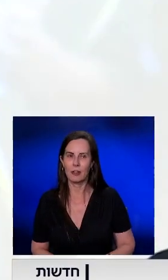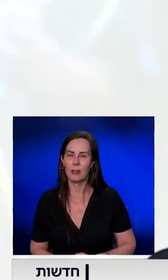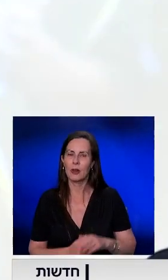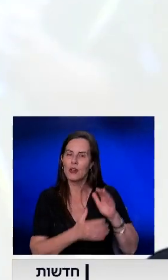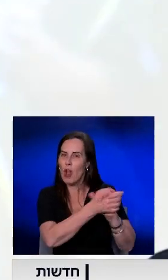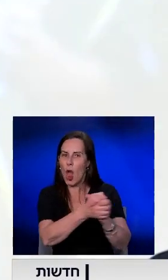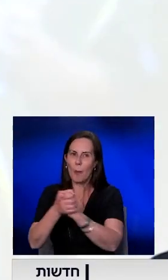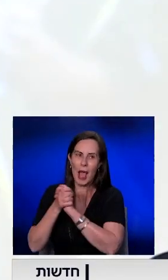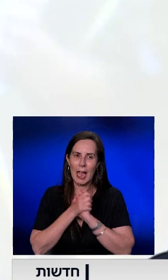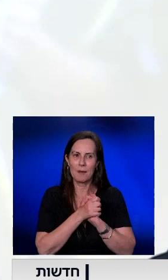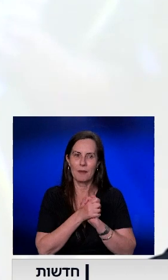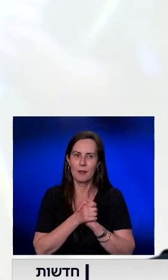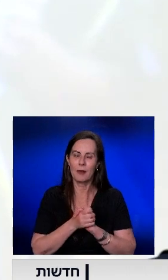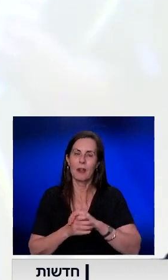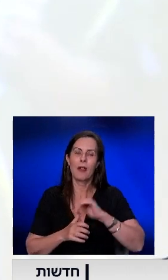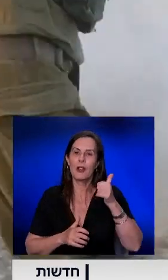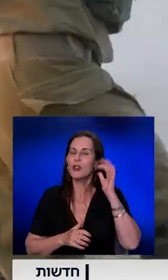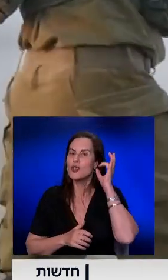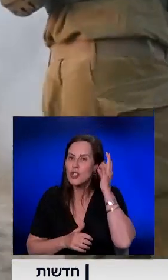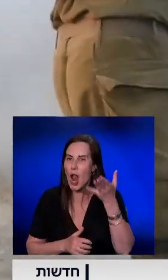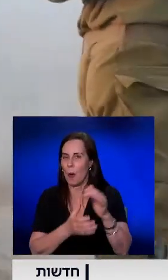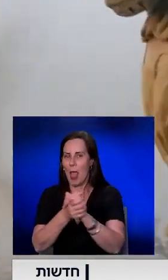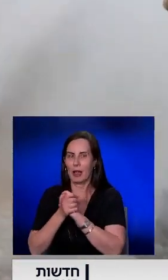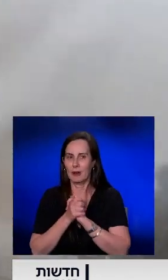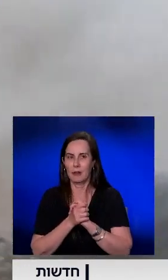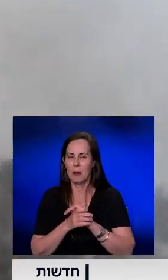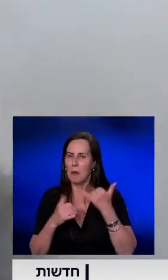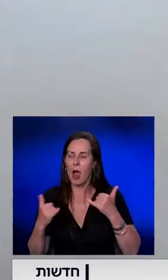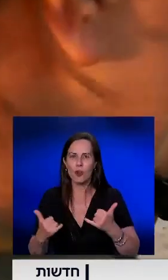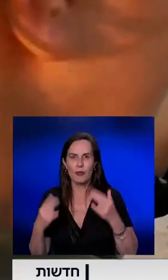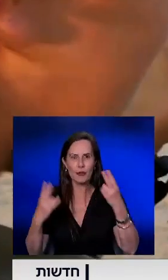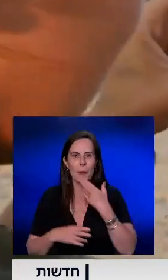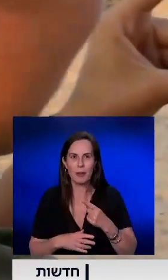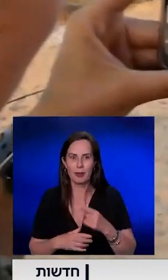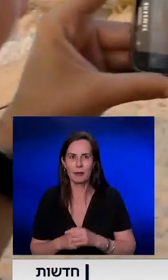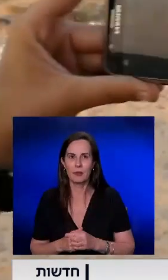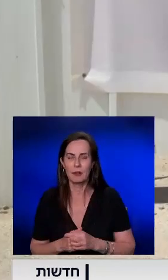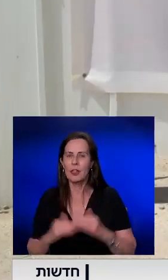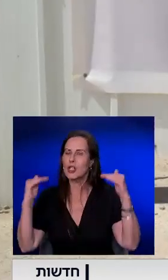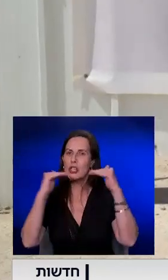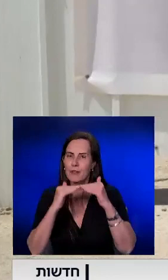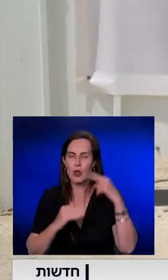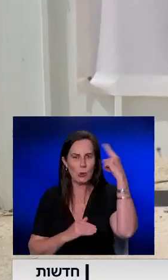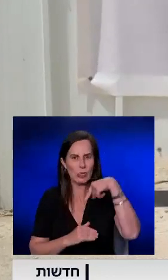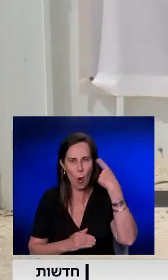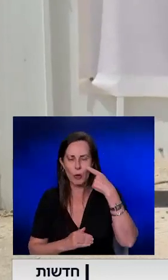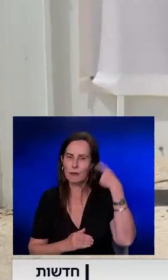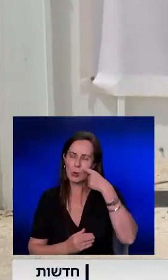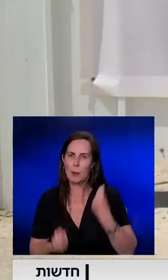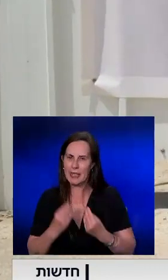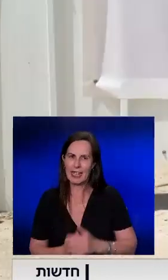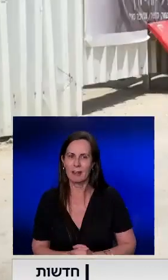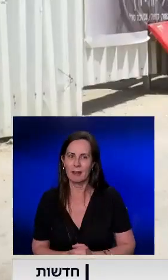לכם, בעיקר שלום לכן. מה בוער היום בעברית? קל, שוויון, זהות מגדרית וזהות מינית.